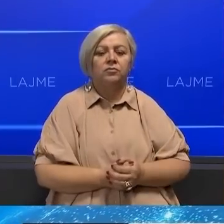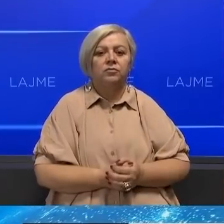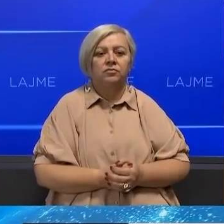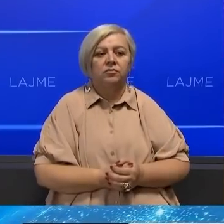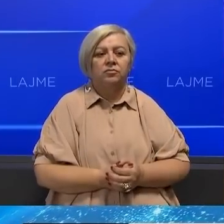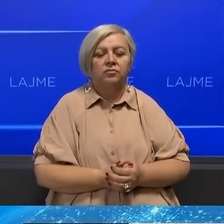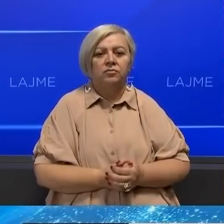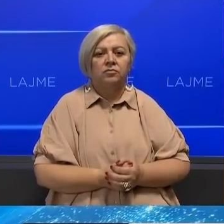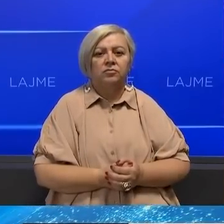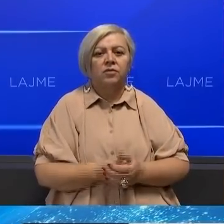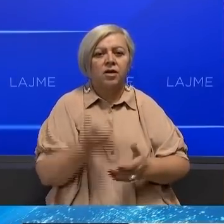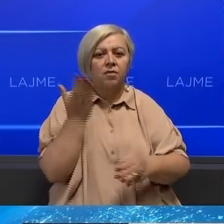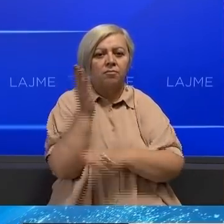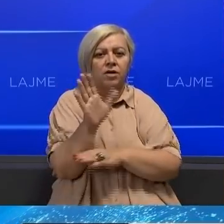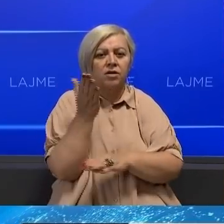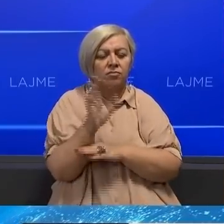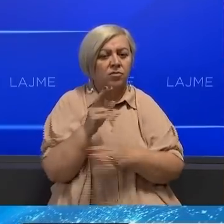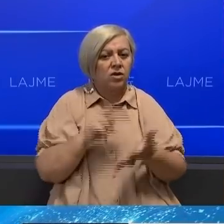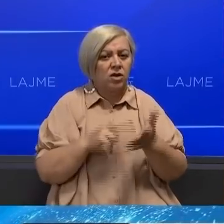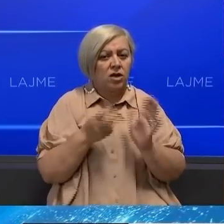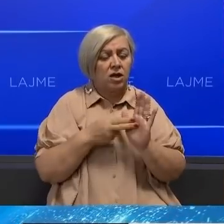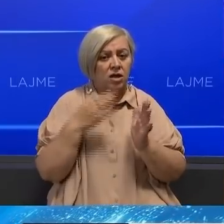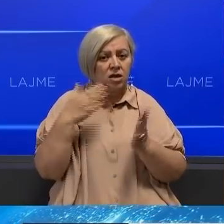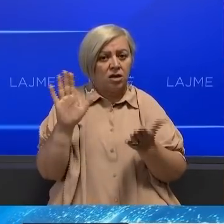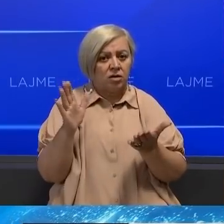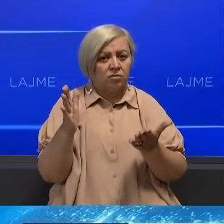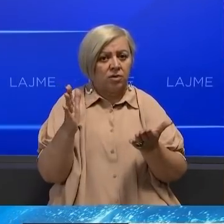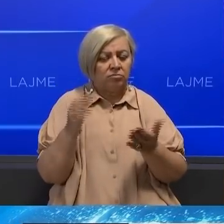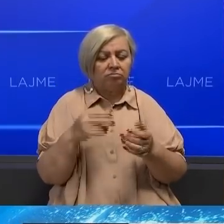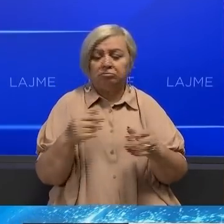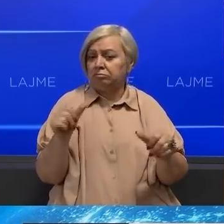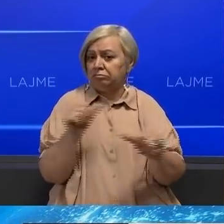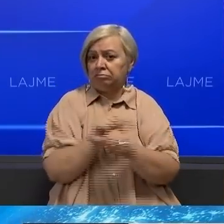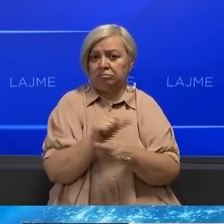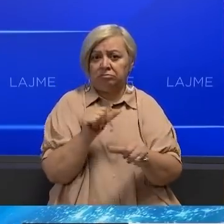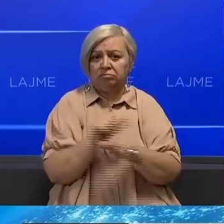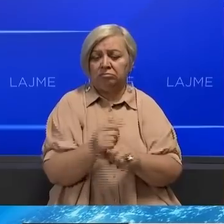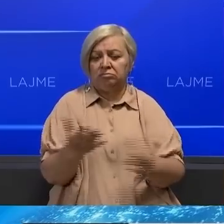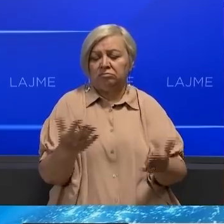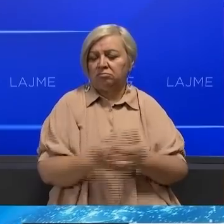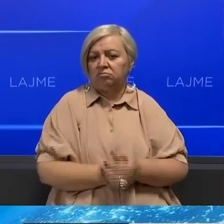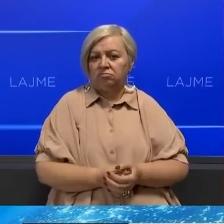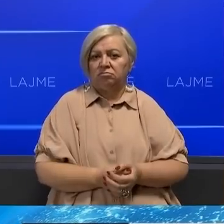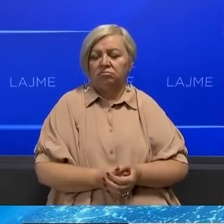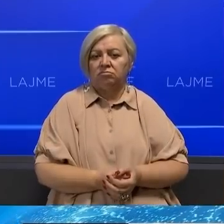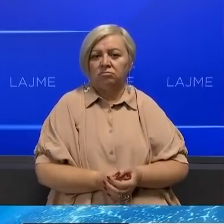njës përfaqësues të politikave të jashtme në shumë epokë se gabime të pjesërisht të mëshme.